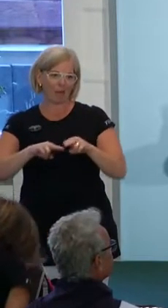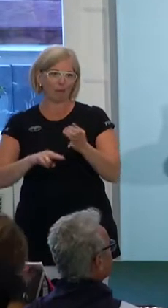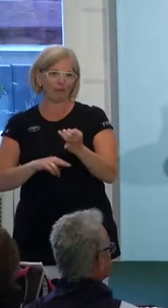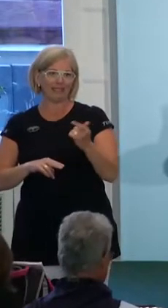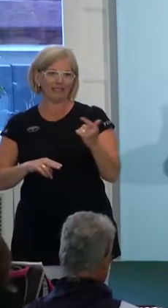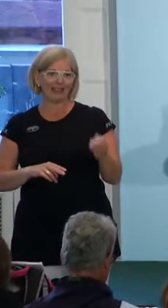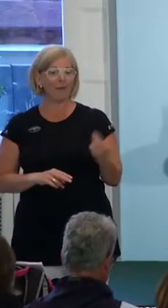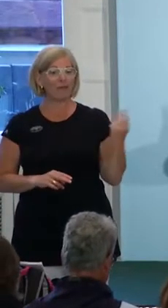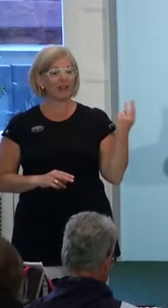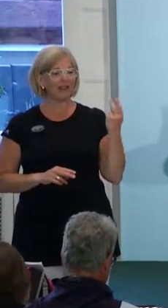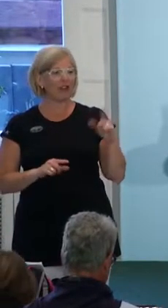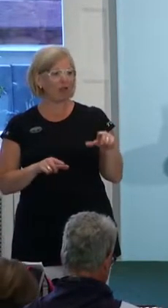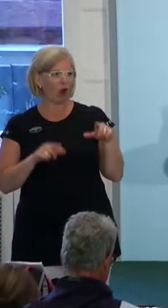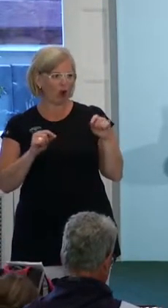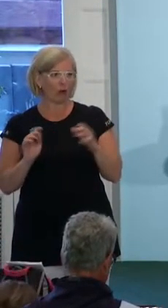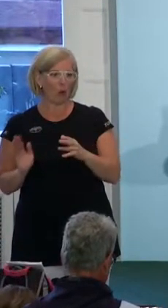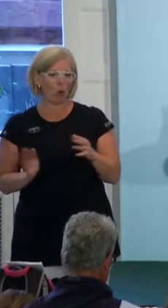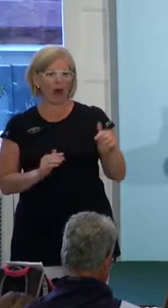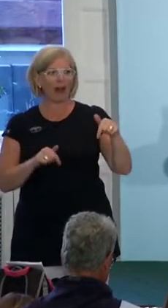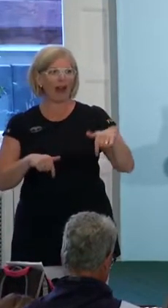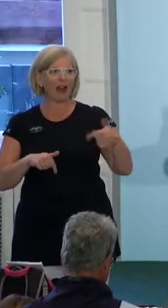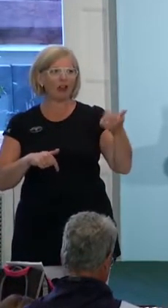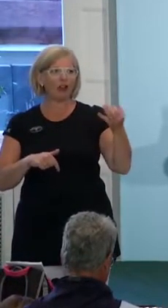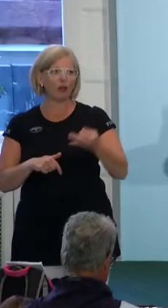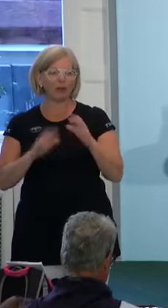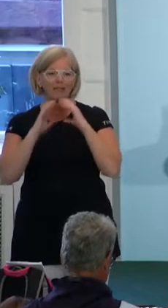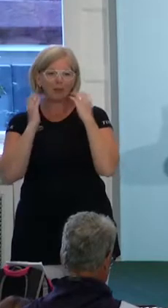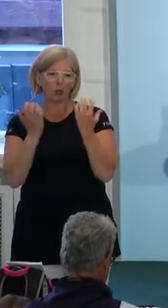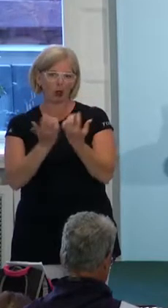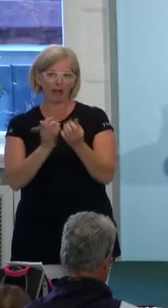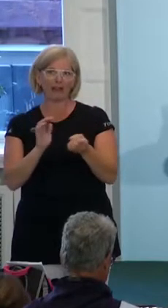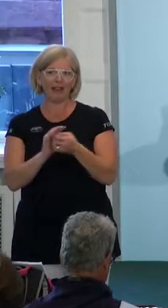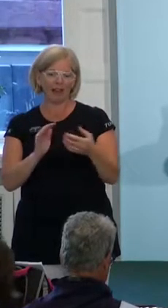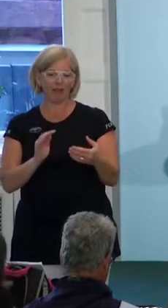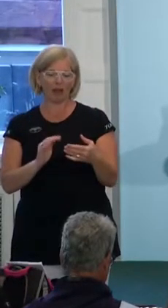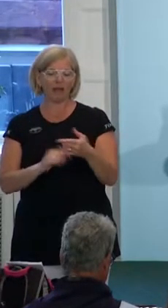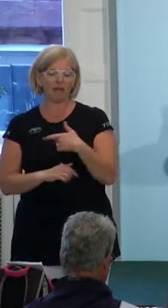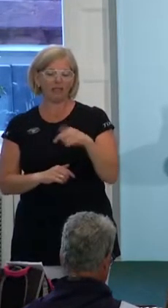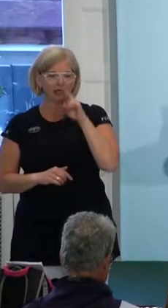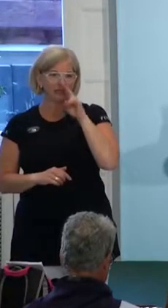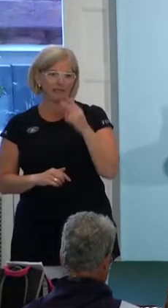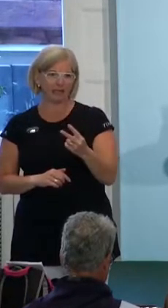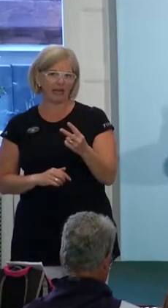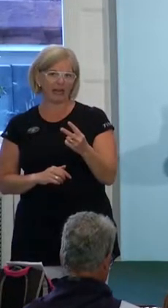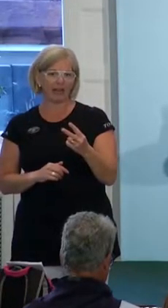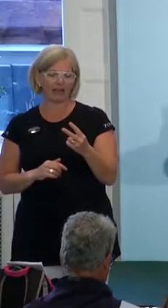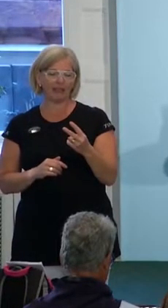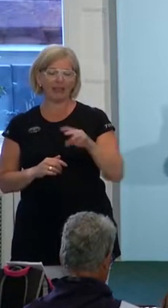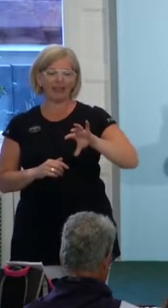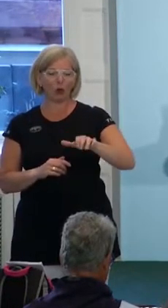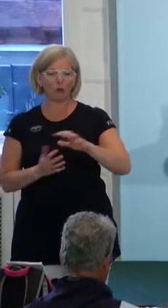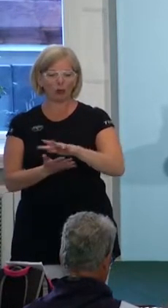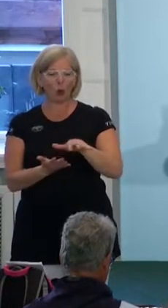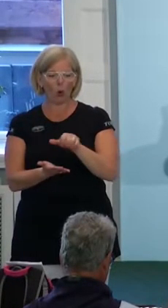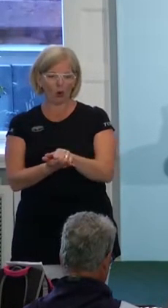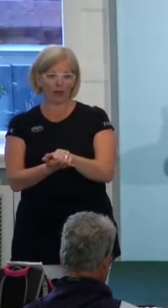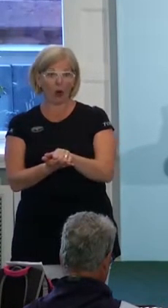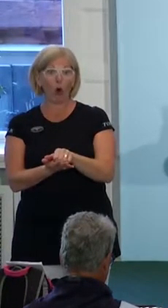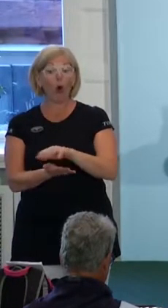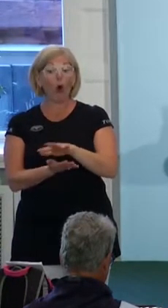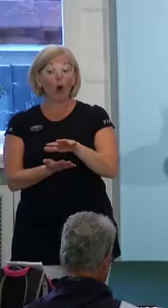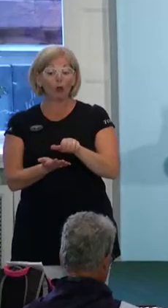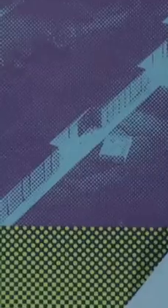valt att anordna denna typ av seminarium just eftersom vi ser att Region Skåne och Skåne så som